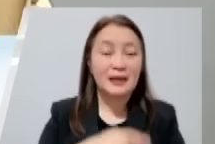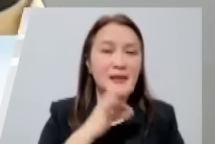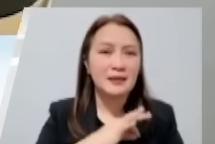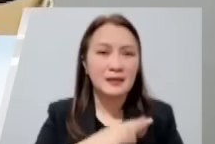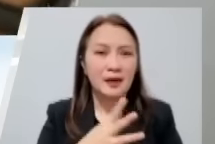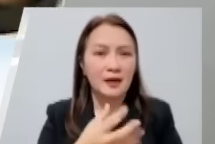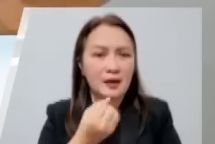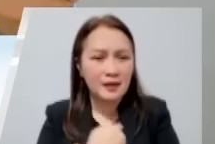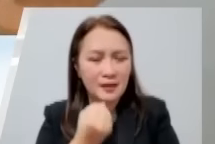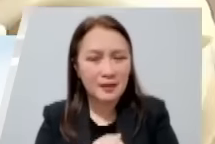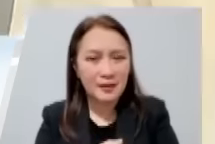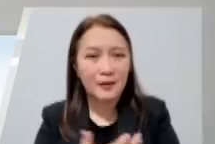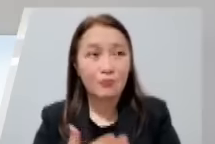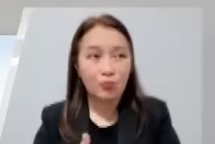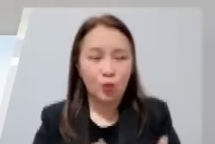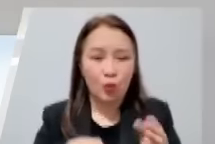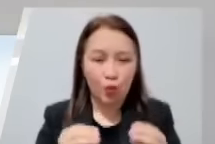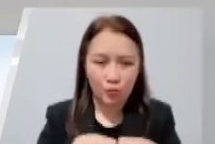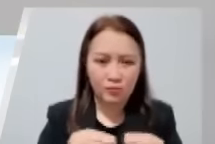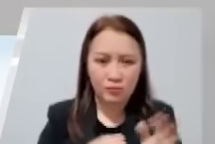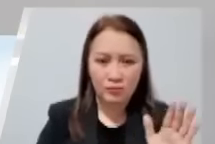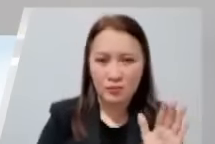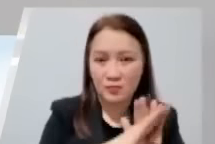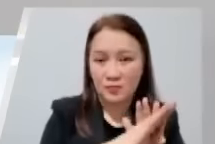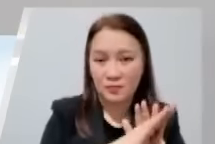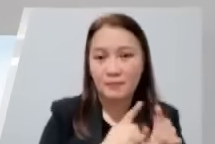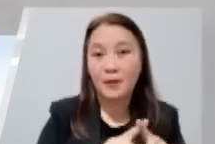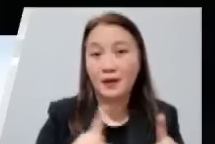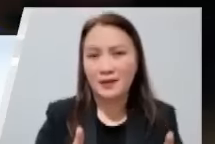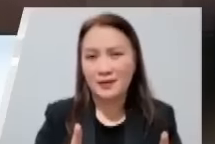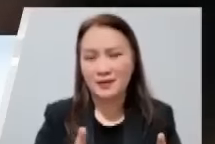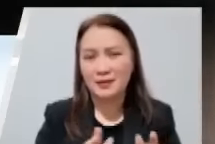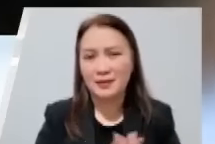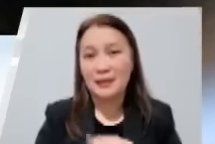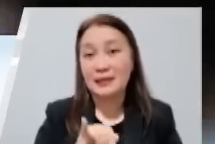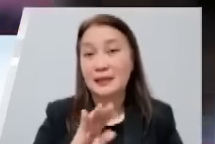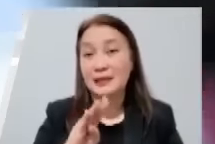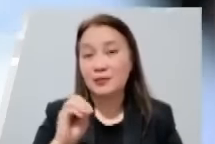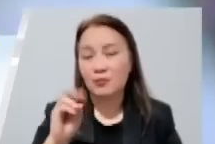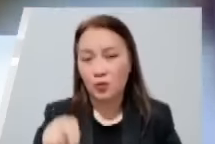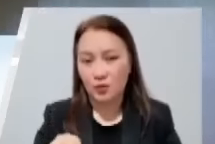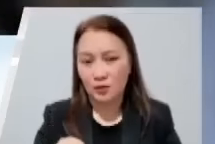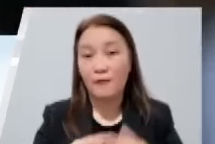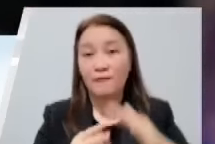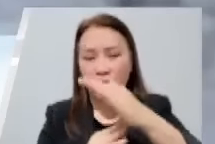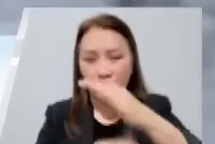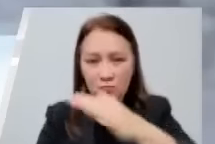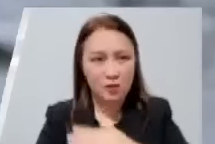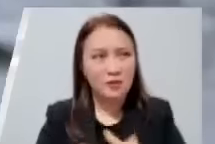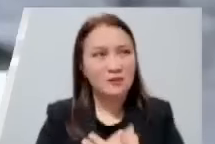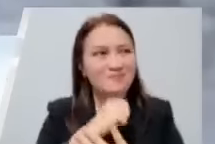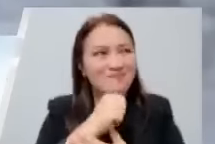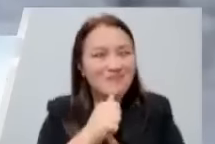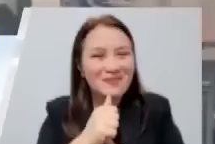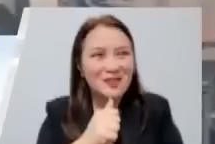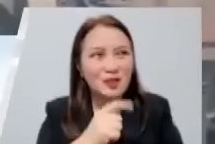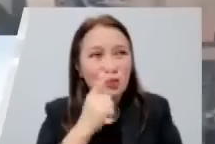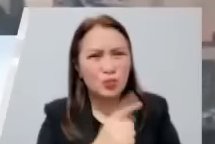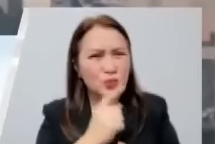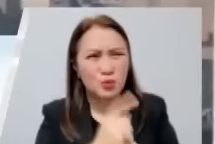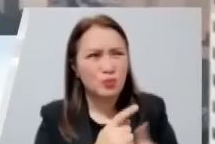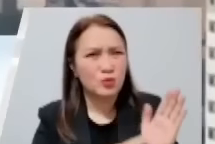faster than our GDP. Pero ayon sa Ibon Foundation, hindi niyan sinasalamin ang tunay na kinikita ng maraming Pilipino.